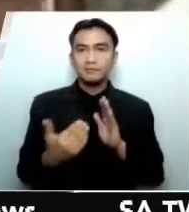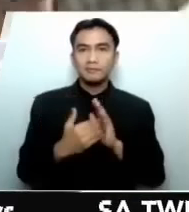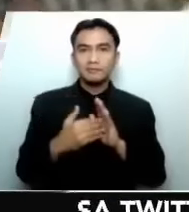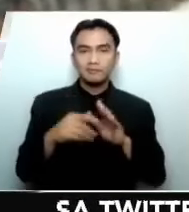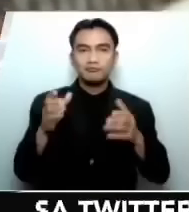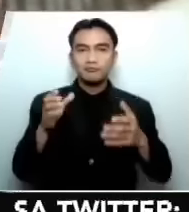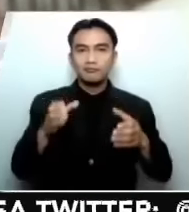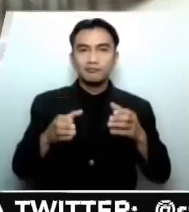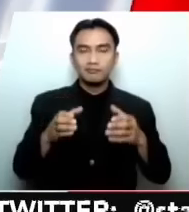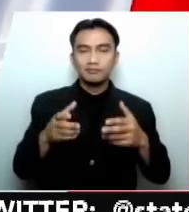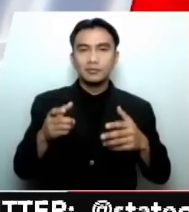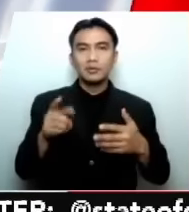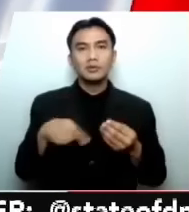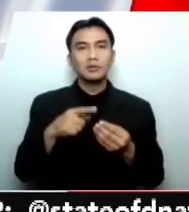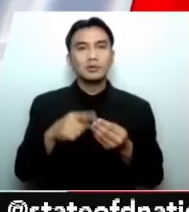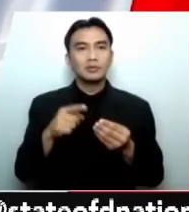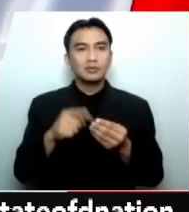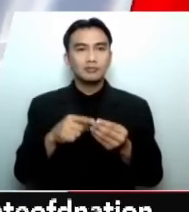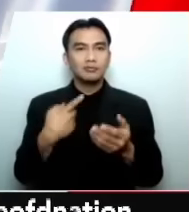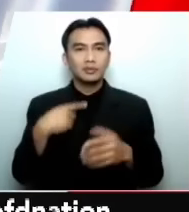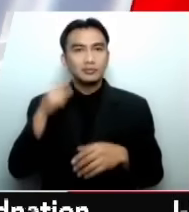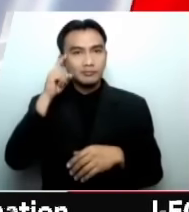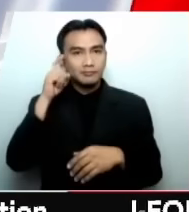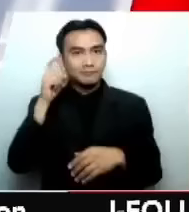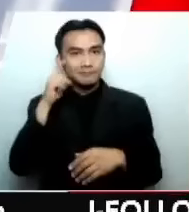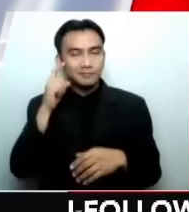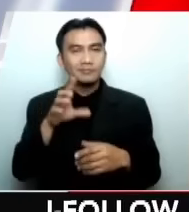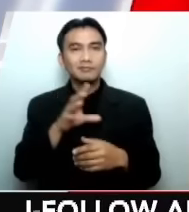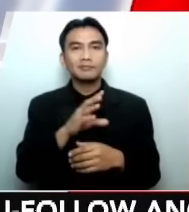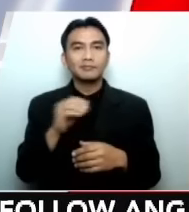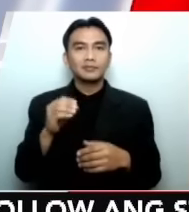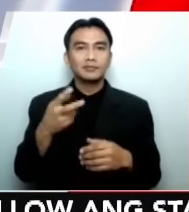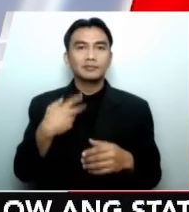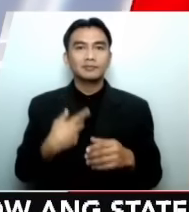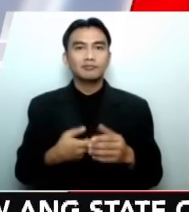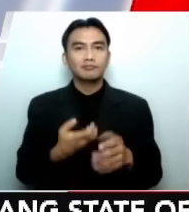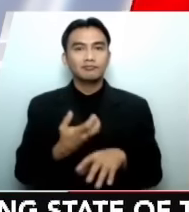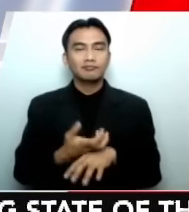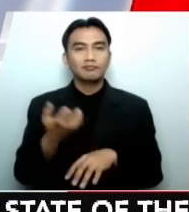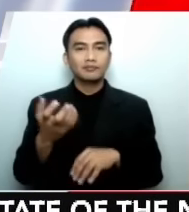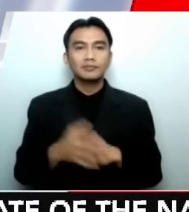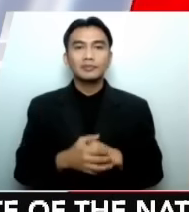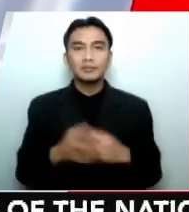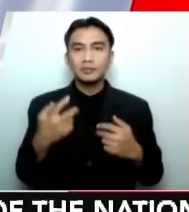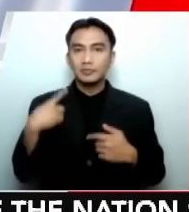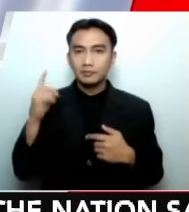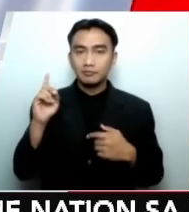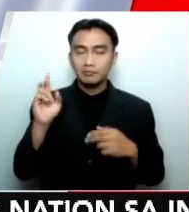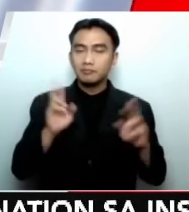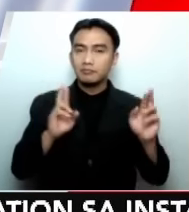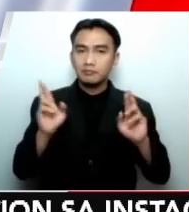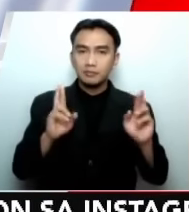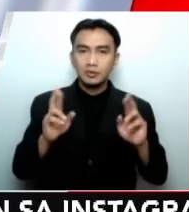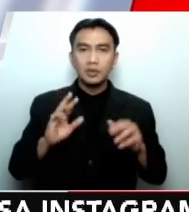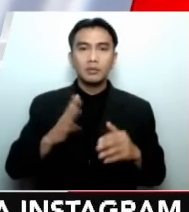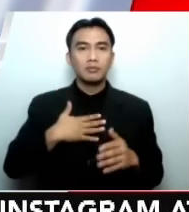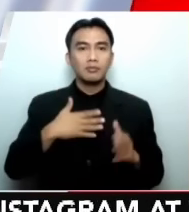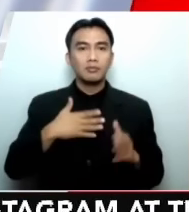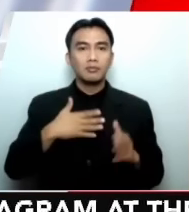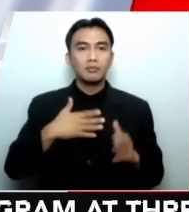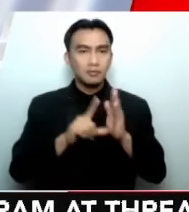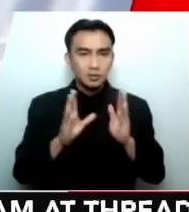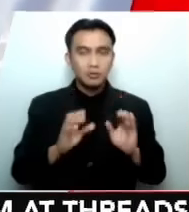trafficking at fraud. Handa na po kaming lahat ng aming depensa, ng aking mga lawyers, US-based